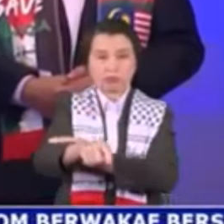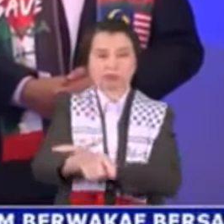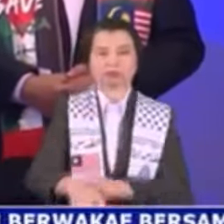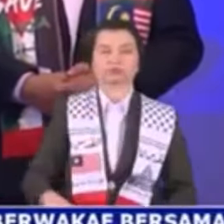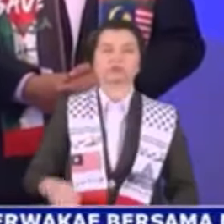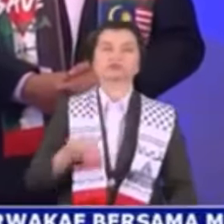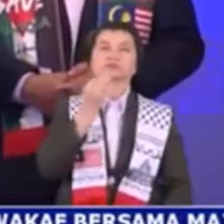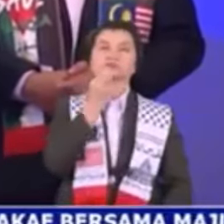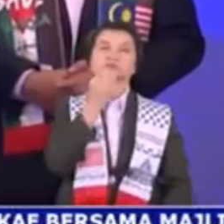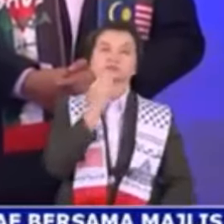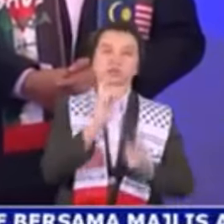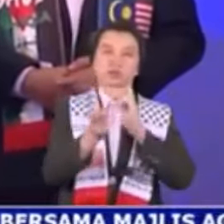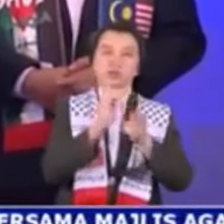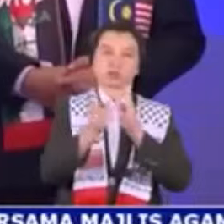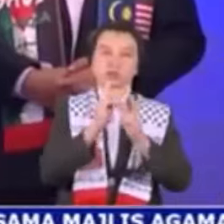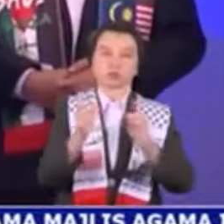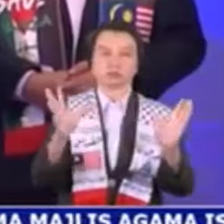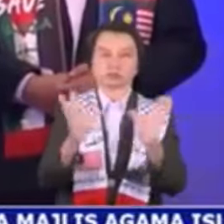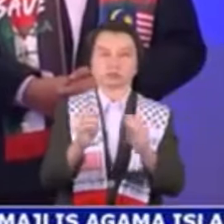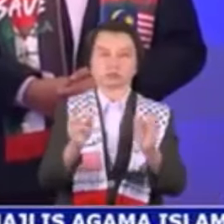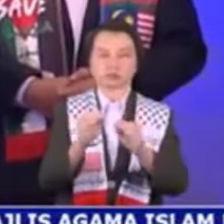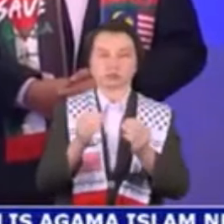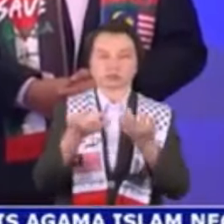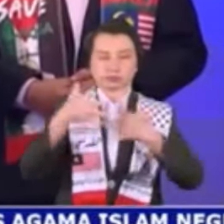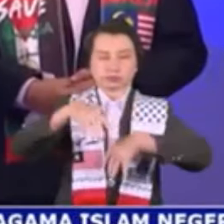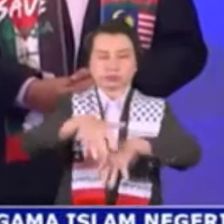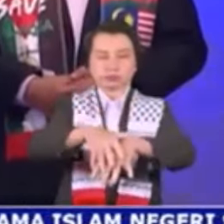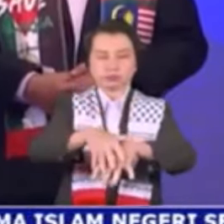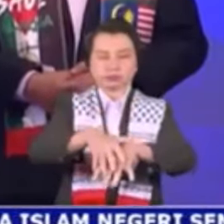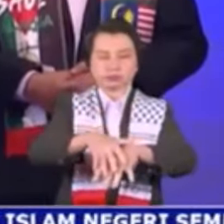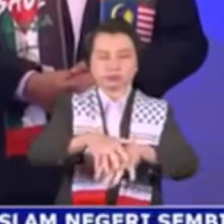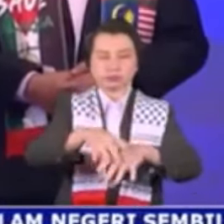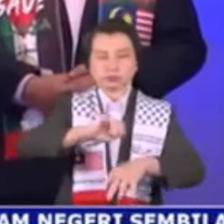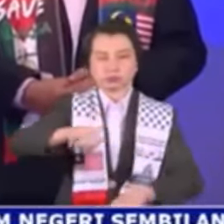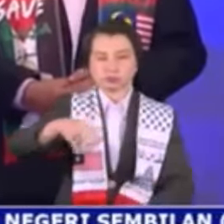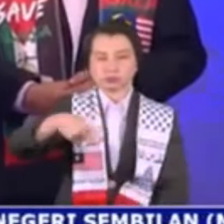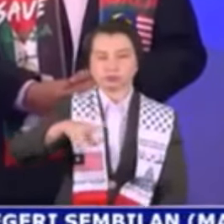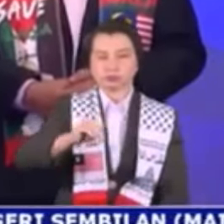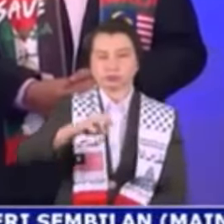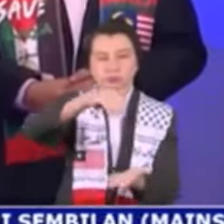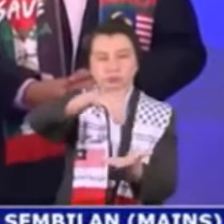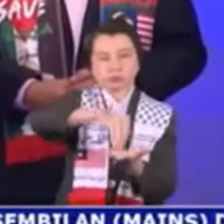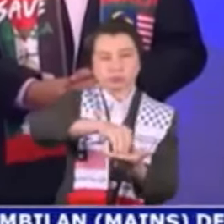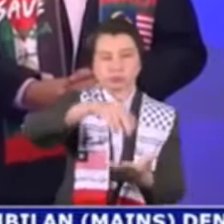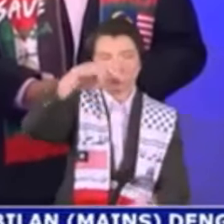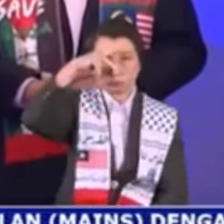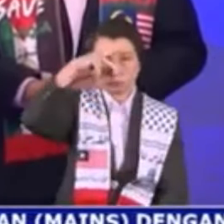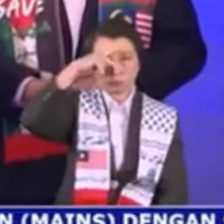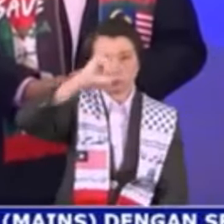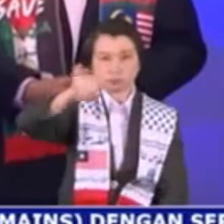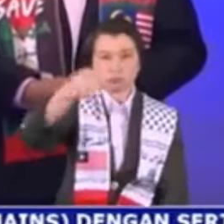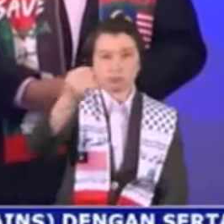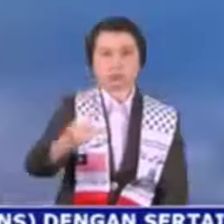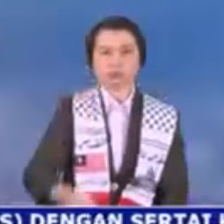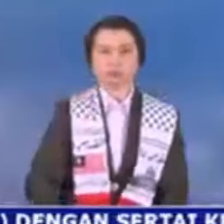Datuk Seri Anwar berucap pada perhimpunan bulanan Jabatan Perdana Menteri di Putrajaya.